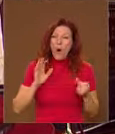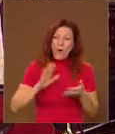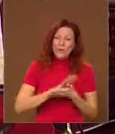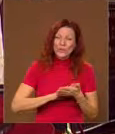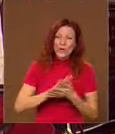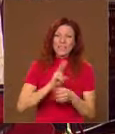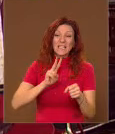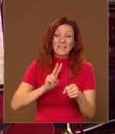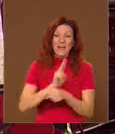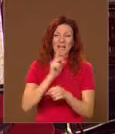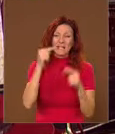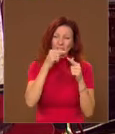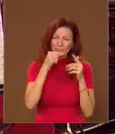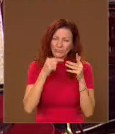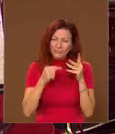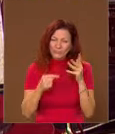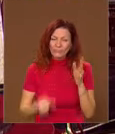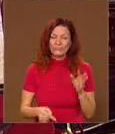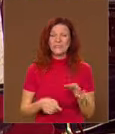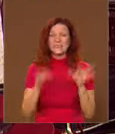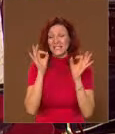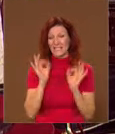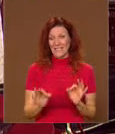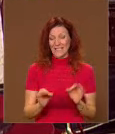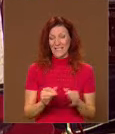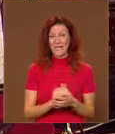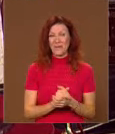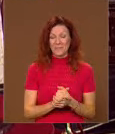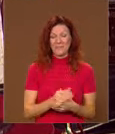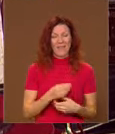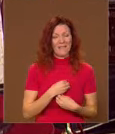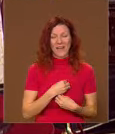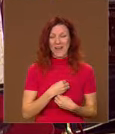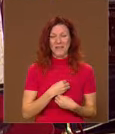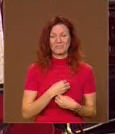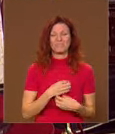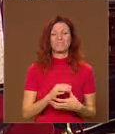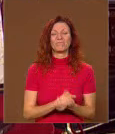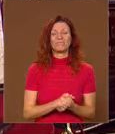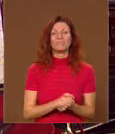Да внимаваме, за да принесем мир.